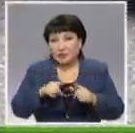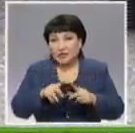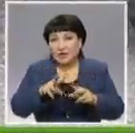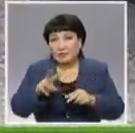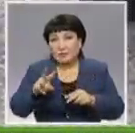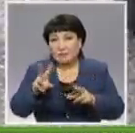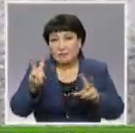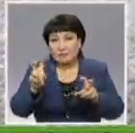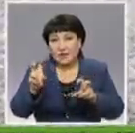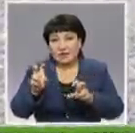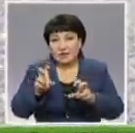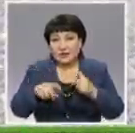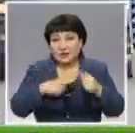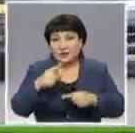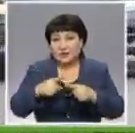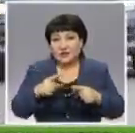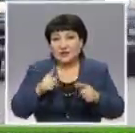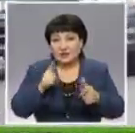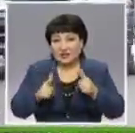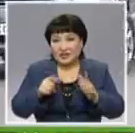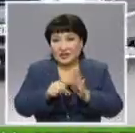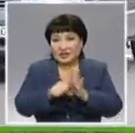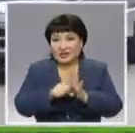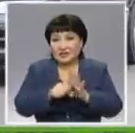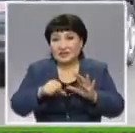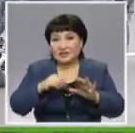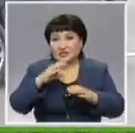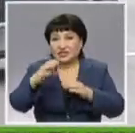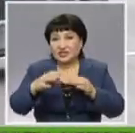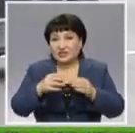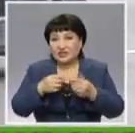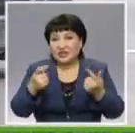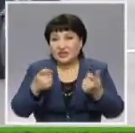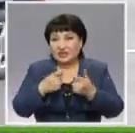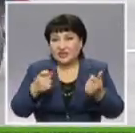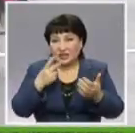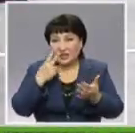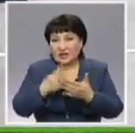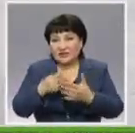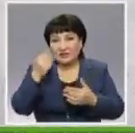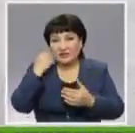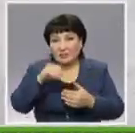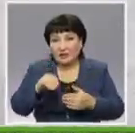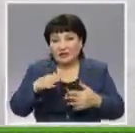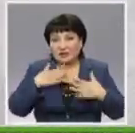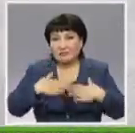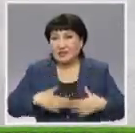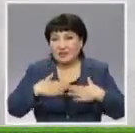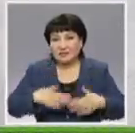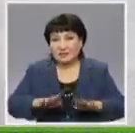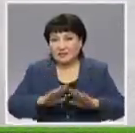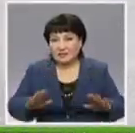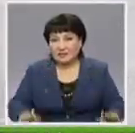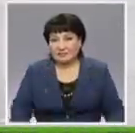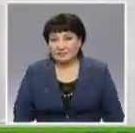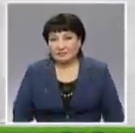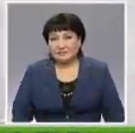дөңгелектердің шынайы қыстық шинаға қарағанда сапасы мәз емес. Абай Аймағамбетов, Рашид Шүкірәлиев, Алматы телеарнасы.